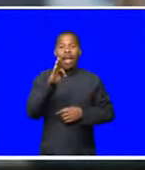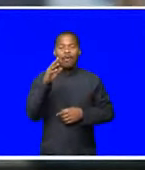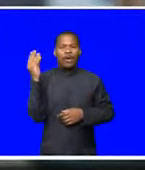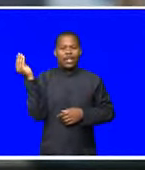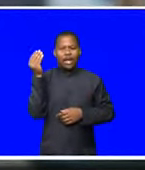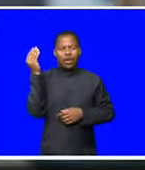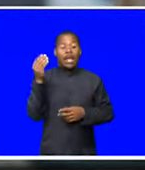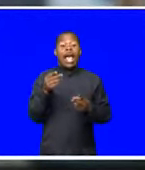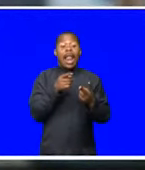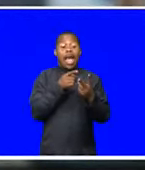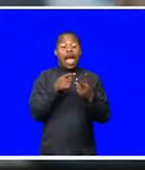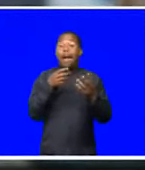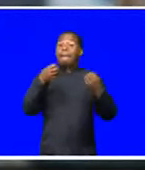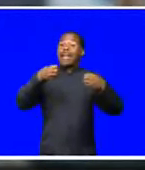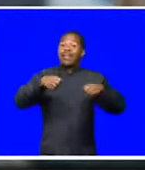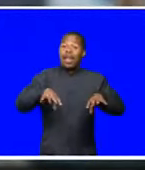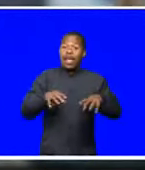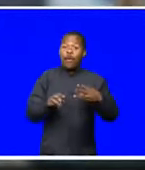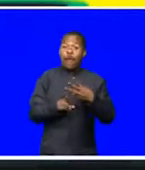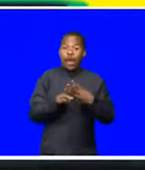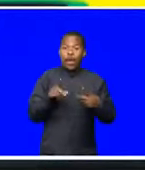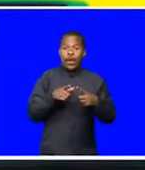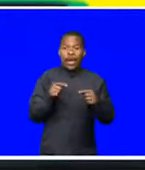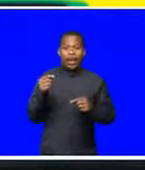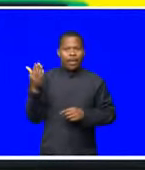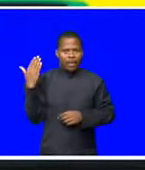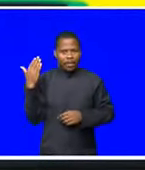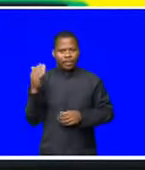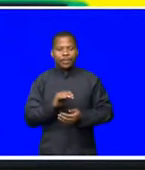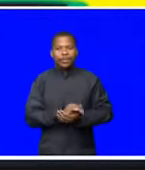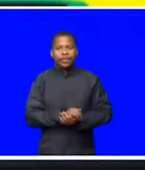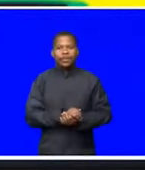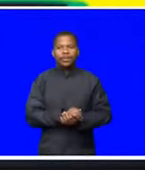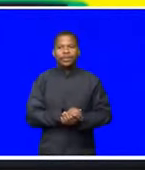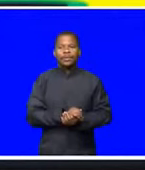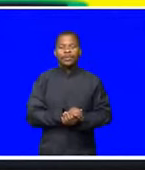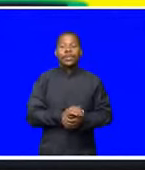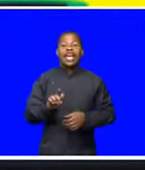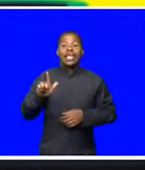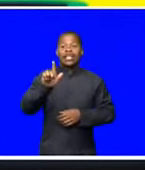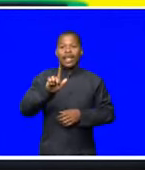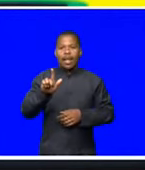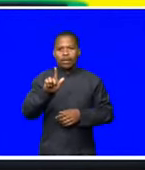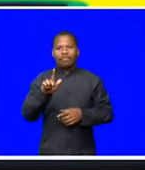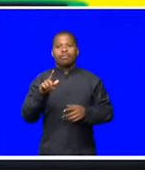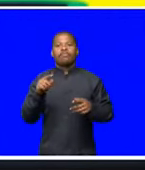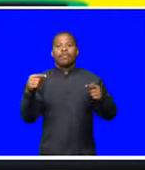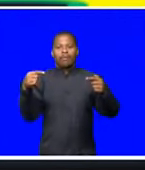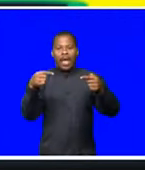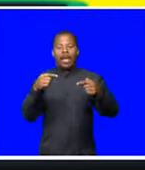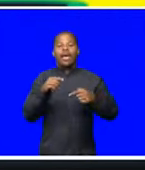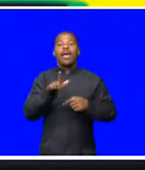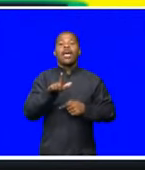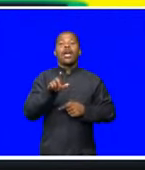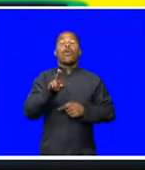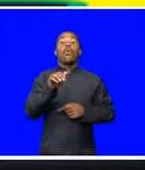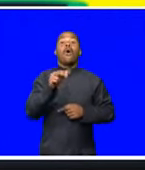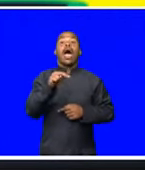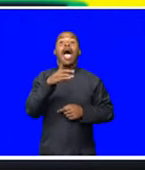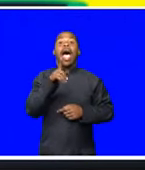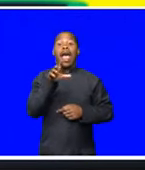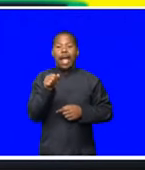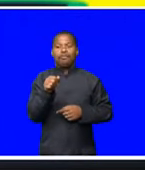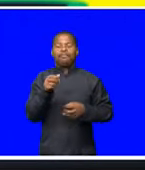akhale phasi emidlalweni yawo kulembala sombo lendlulile. Ngaphasi kweCAF Champions League iSt Andrews ishaye iPetro Atletico de